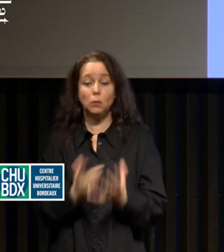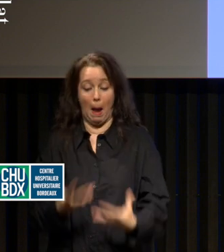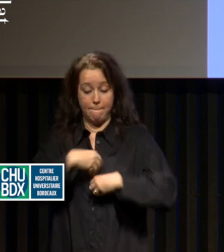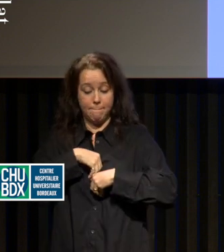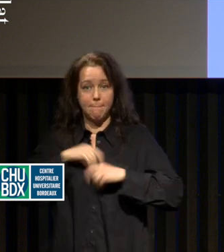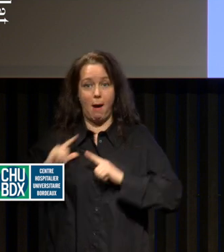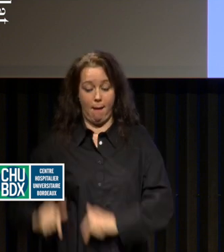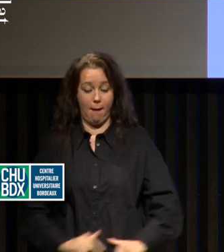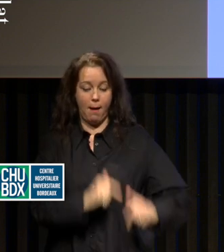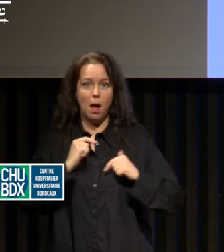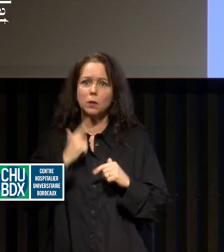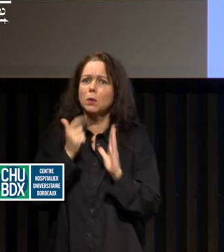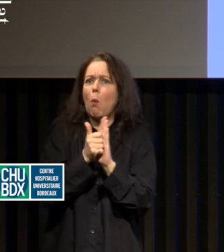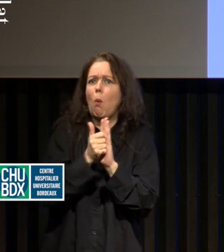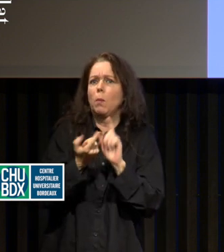doit bien servir à quelque chose.